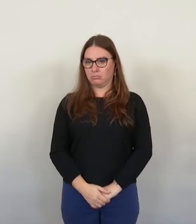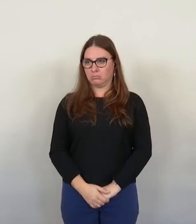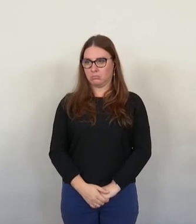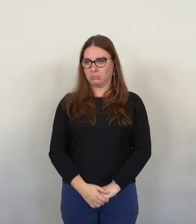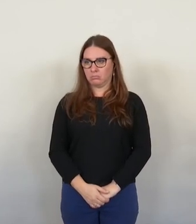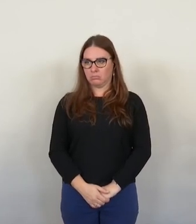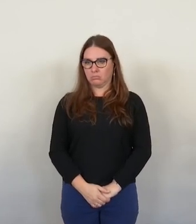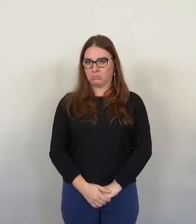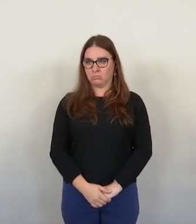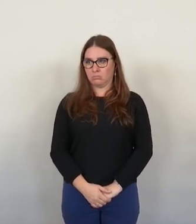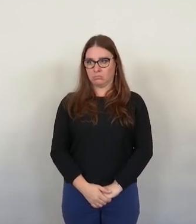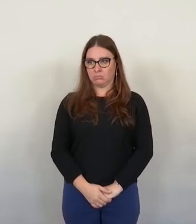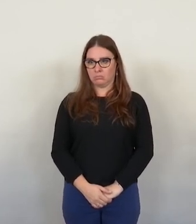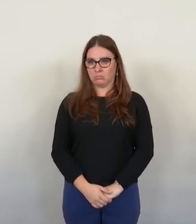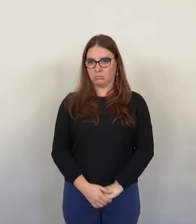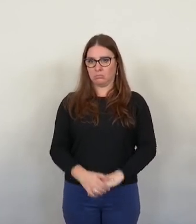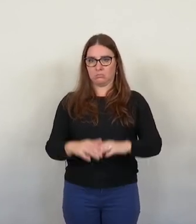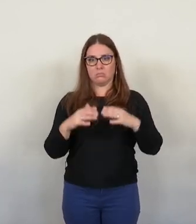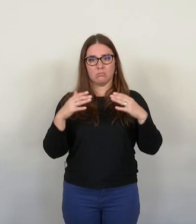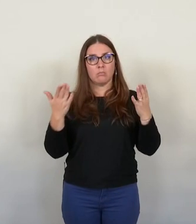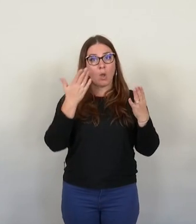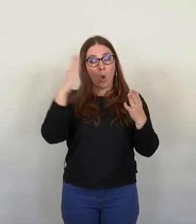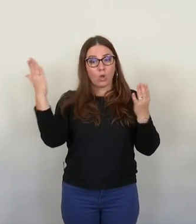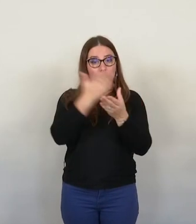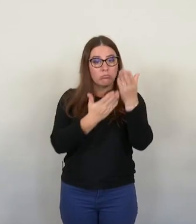bien merci il d'autres